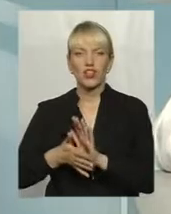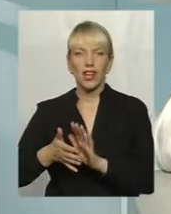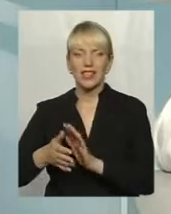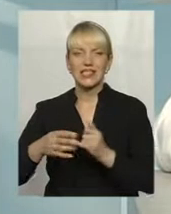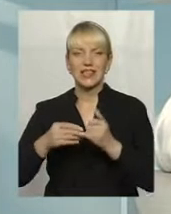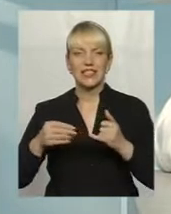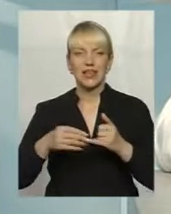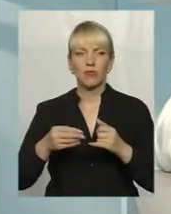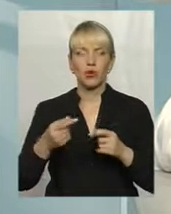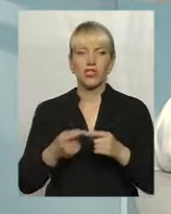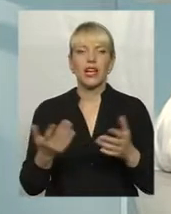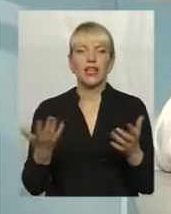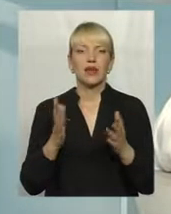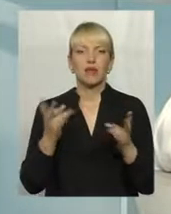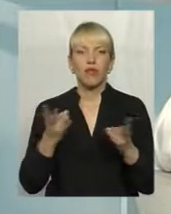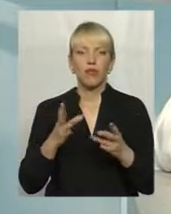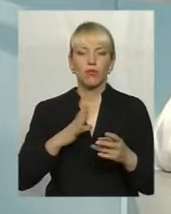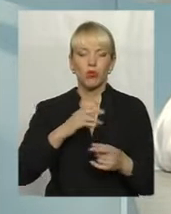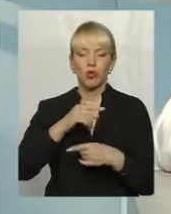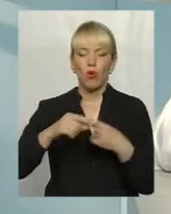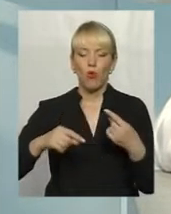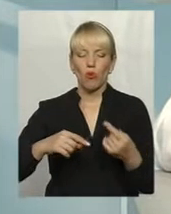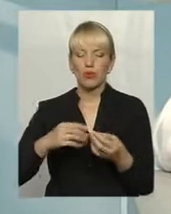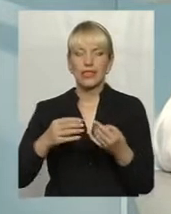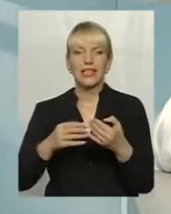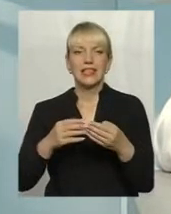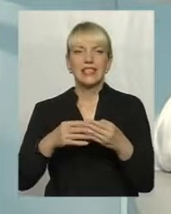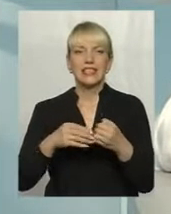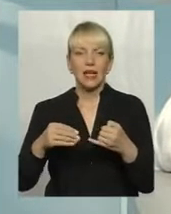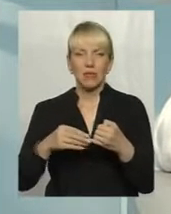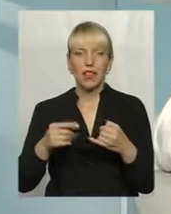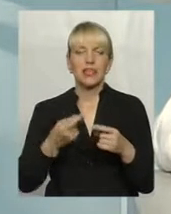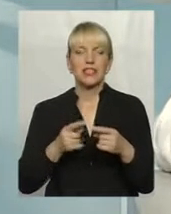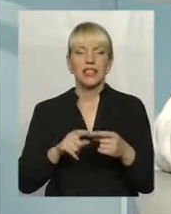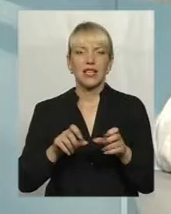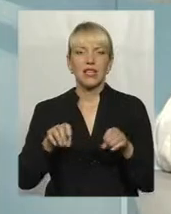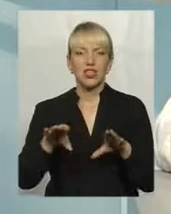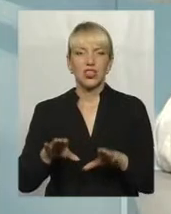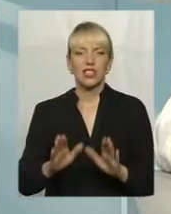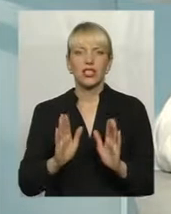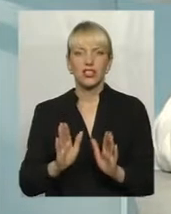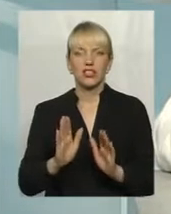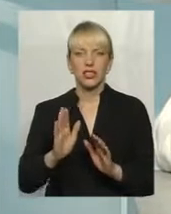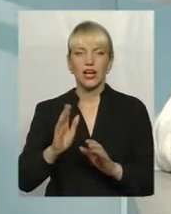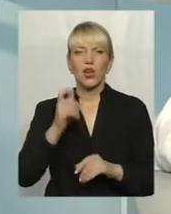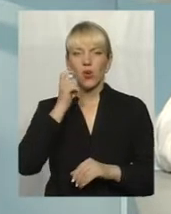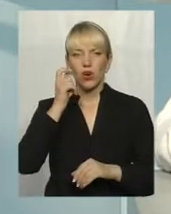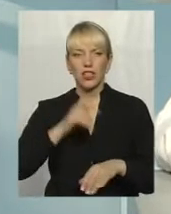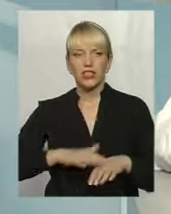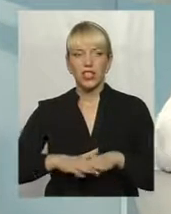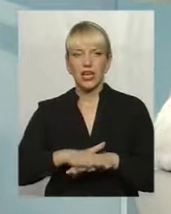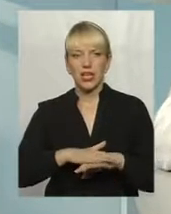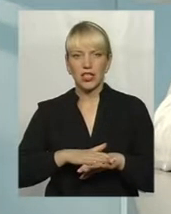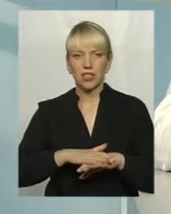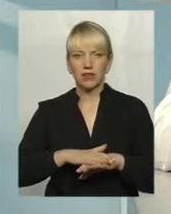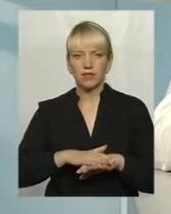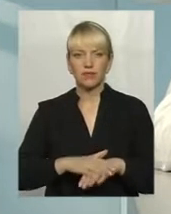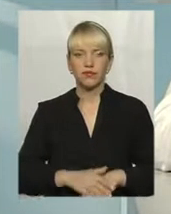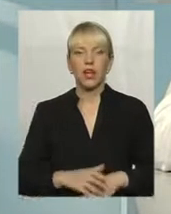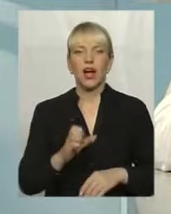бути обіг земель сільськогосподарського призначення, має виключно український народ. А демократичним інструментом в даному випадку є всеукраїнський